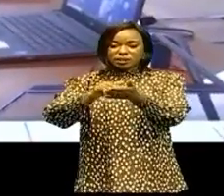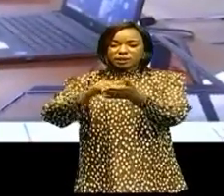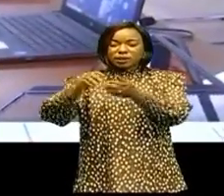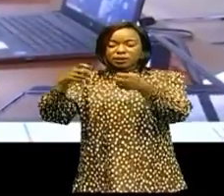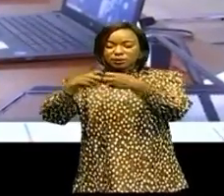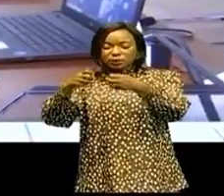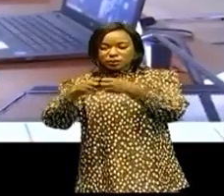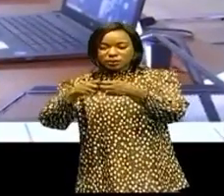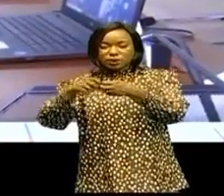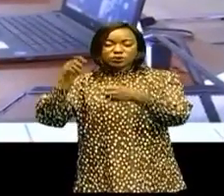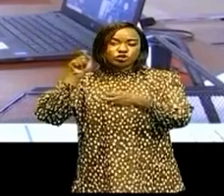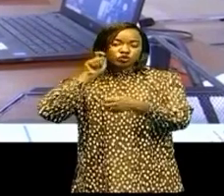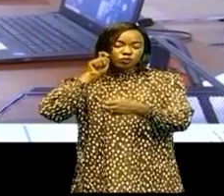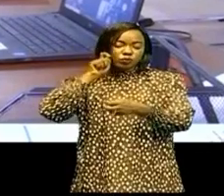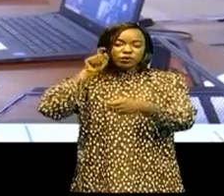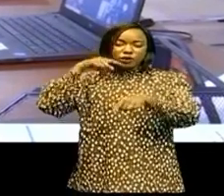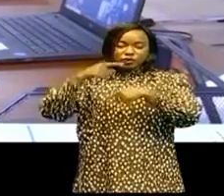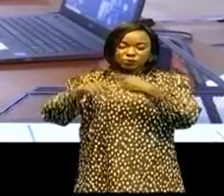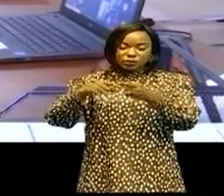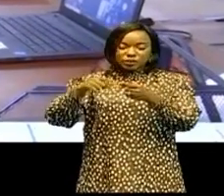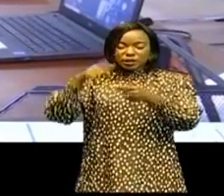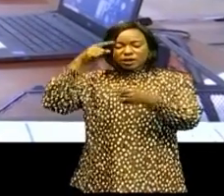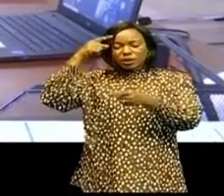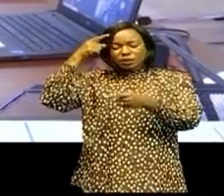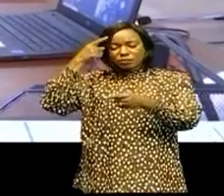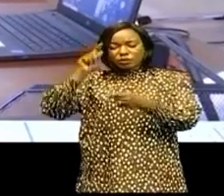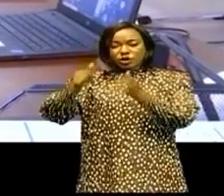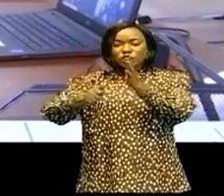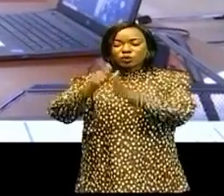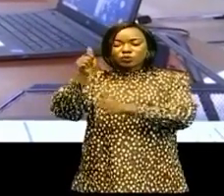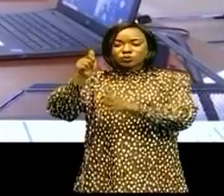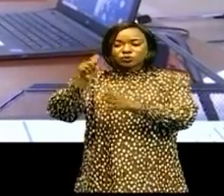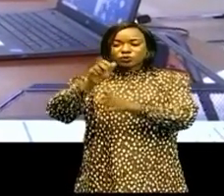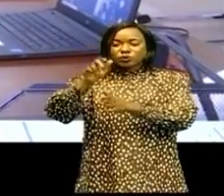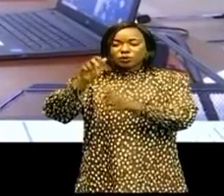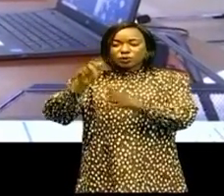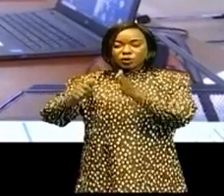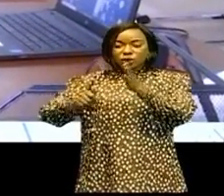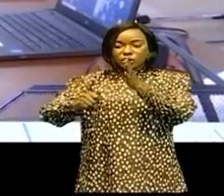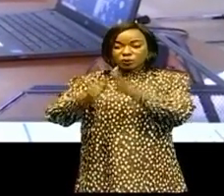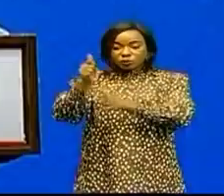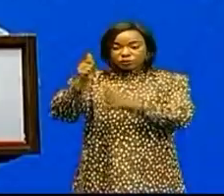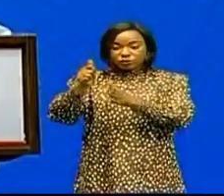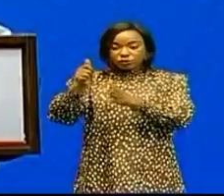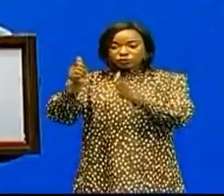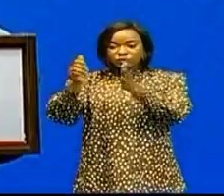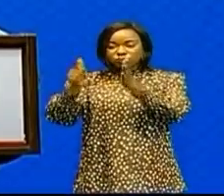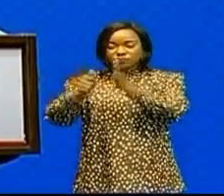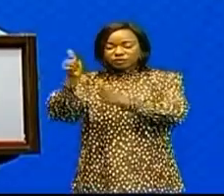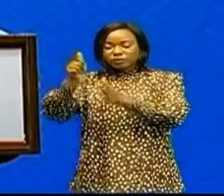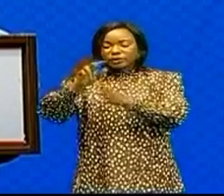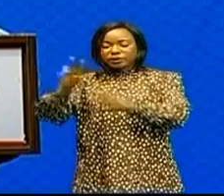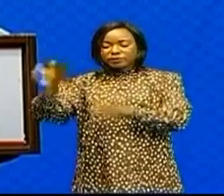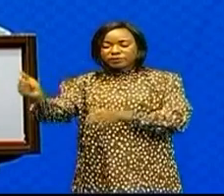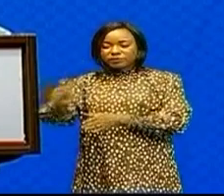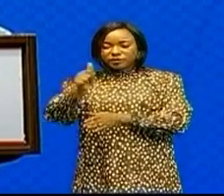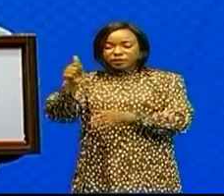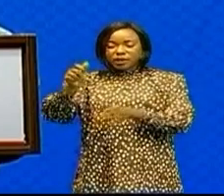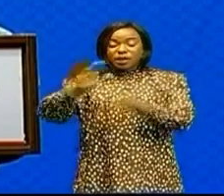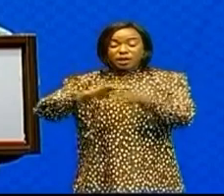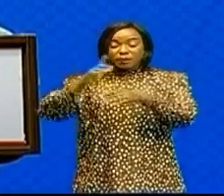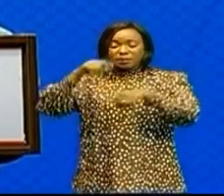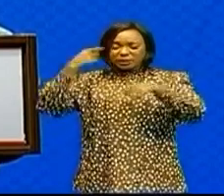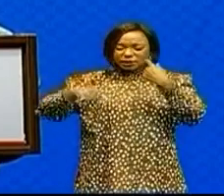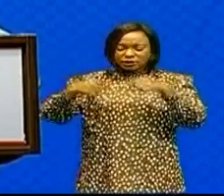dont le redémarrage est prévu le 11 novembre 2021. Après débat et